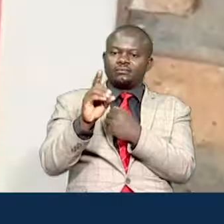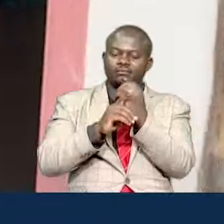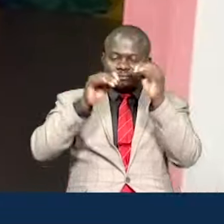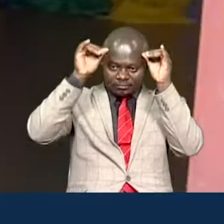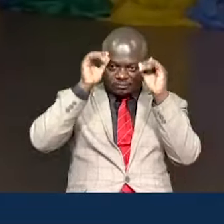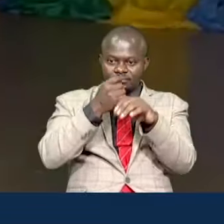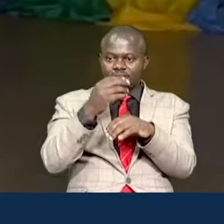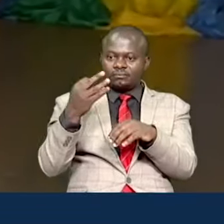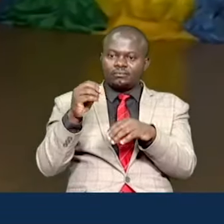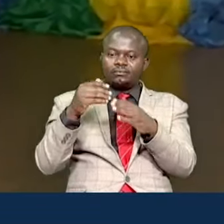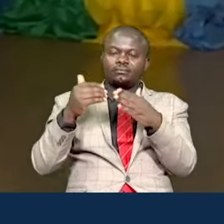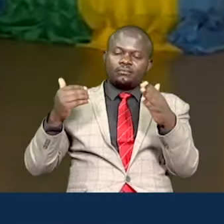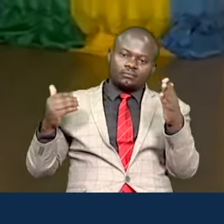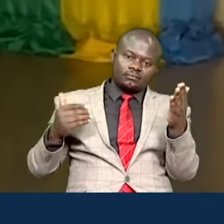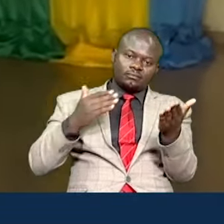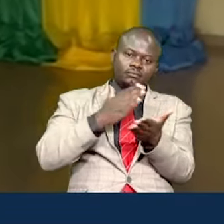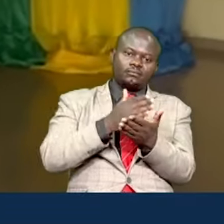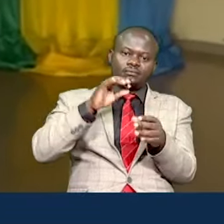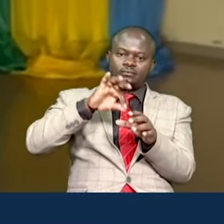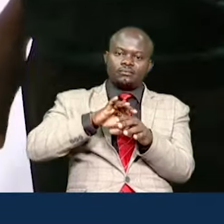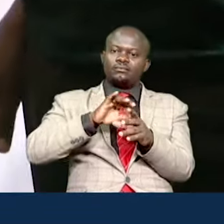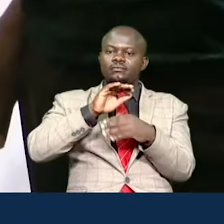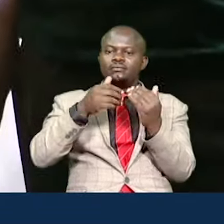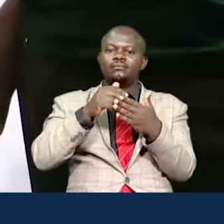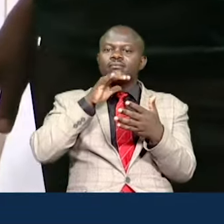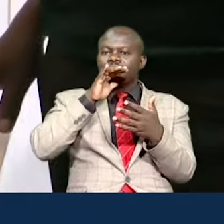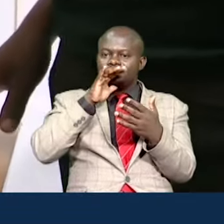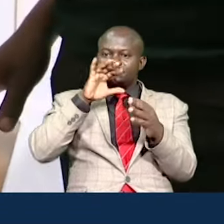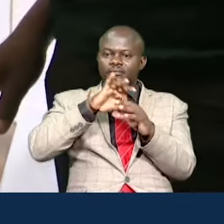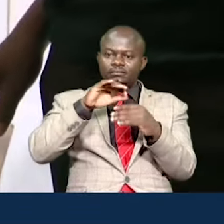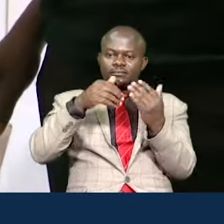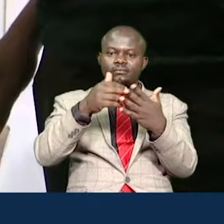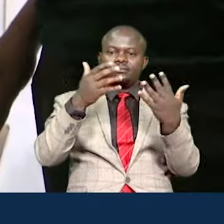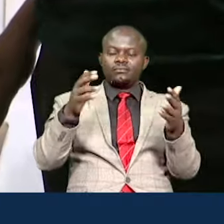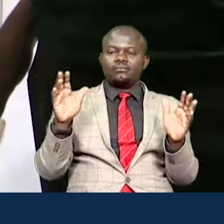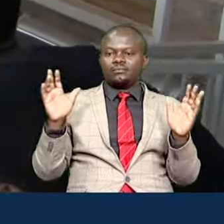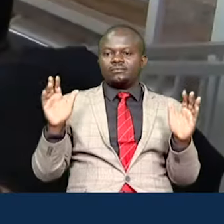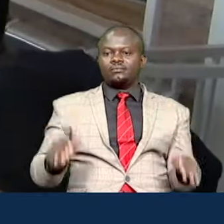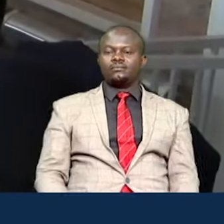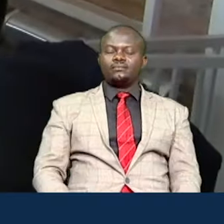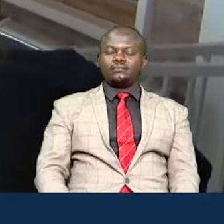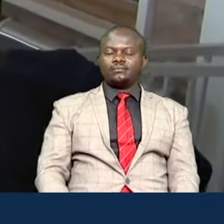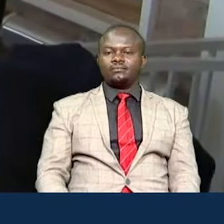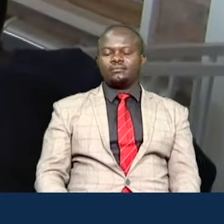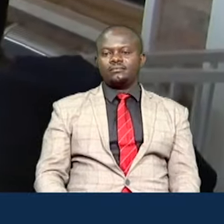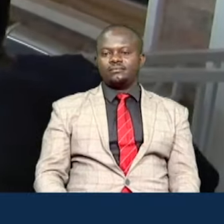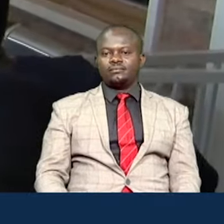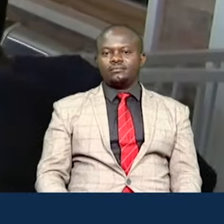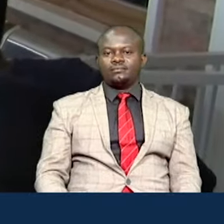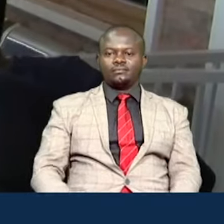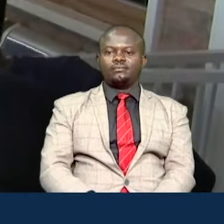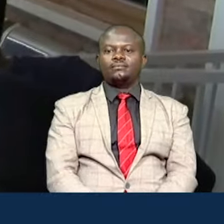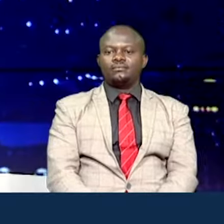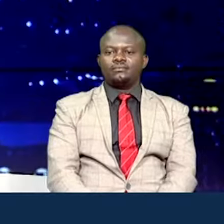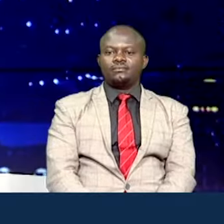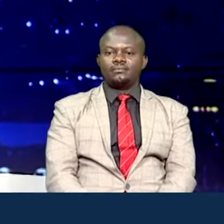iminota 30 ibanziriza guhagarika gutora abari bategerejwe ko bahatorera bari babirangije Tito Dusabirema, Televiziyo Rwanda i Kigali.